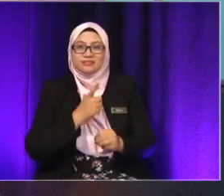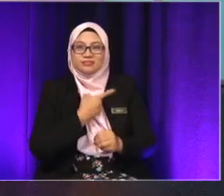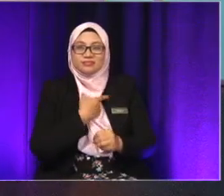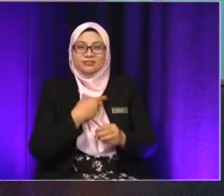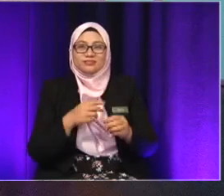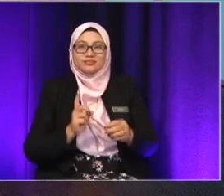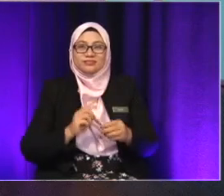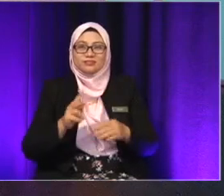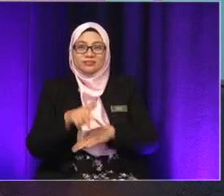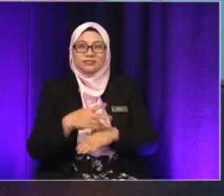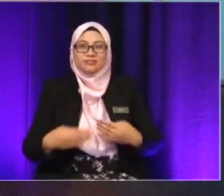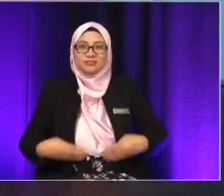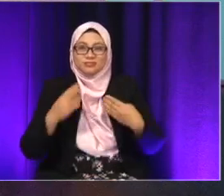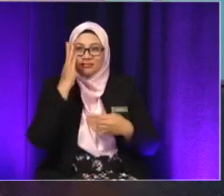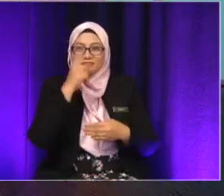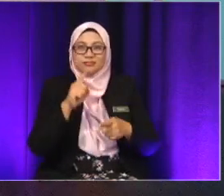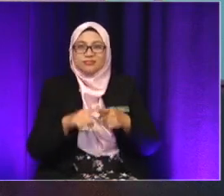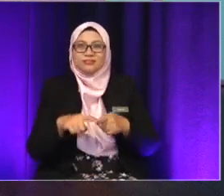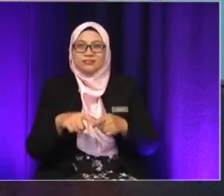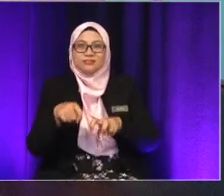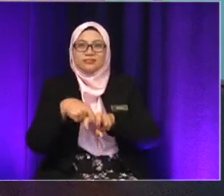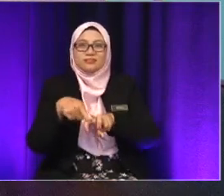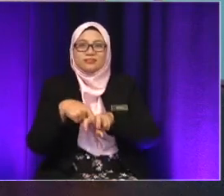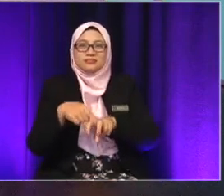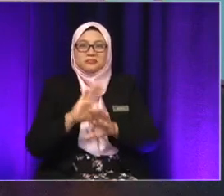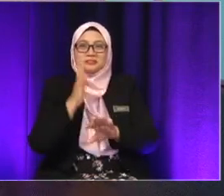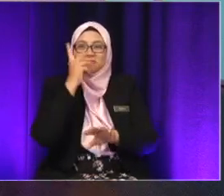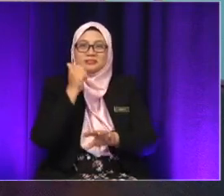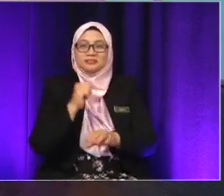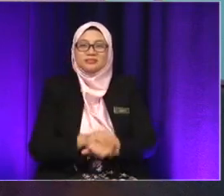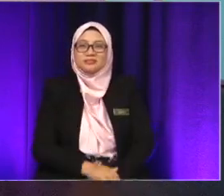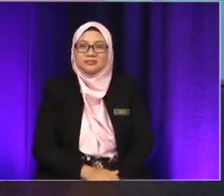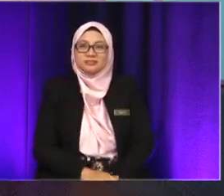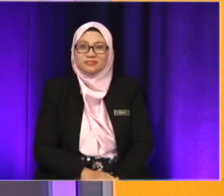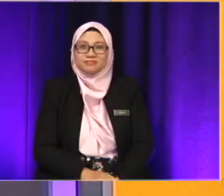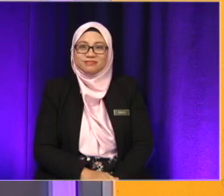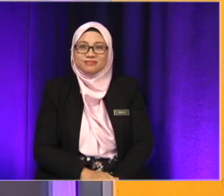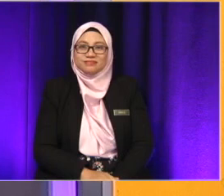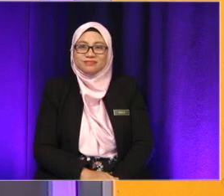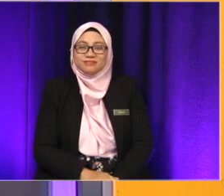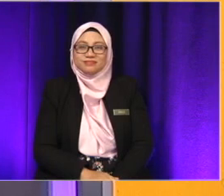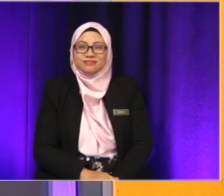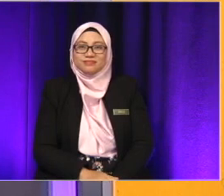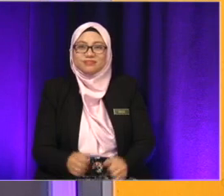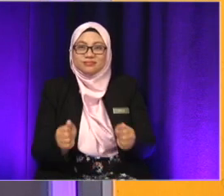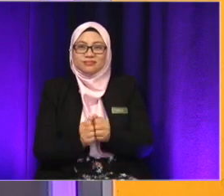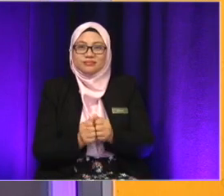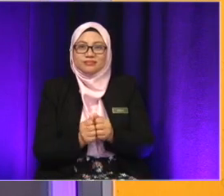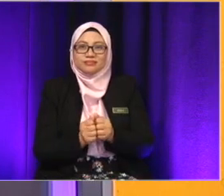kan. Tapi cela tak slipper je. Mesti berkasut. Okey, terus lagi. Ingat kalau aliran. Okey. Mana dia dengan